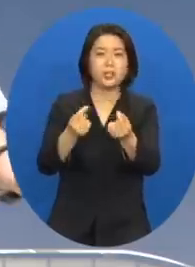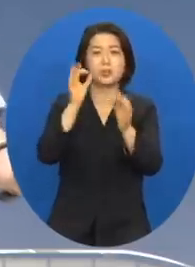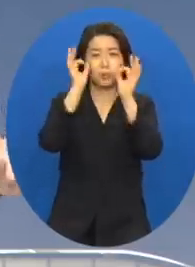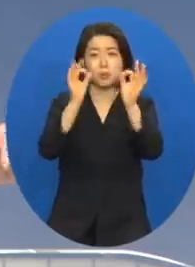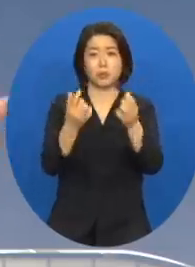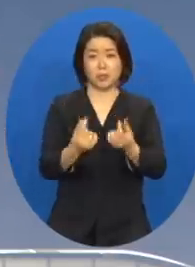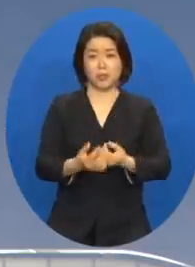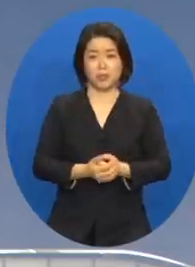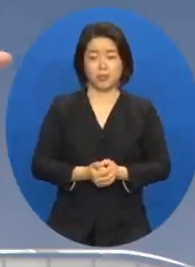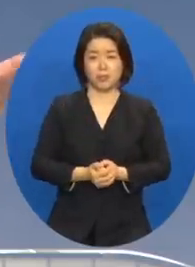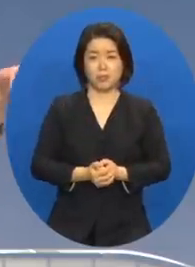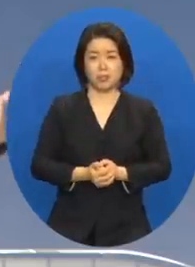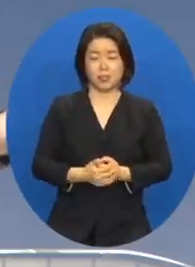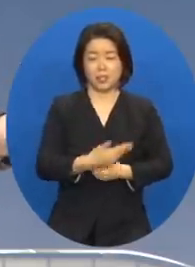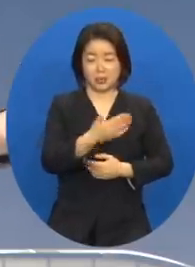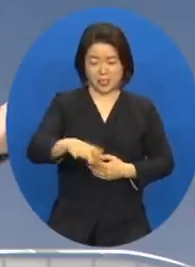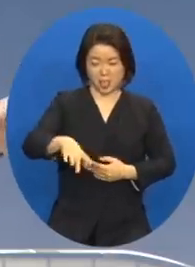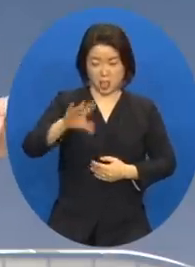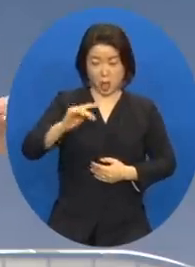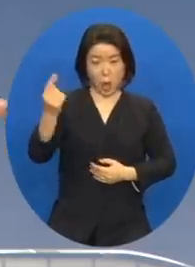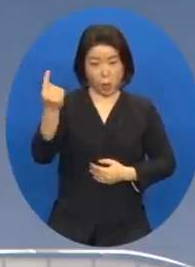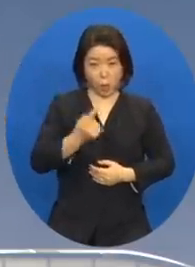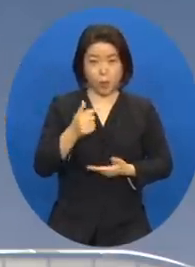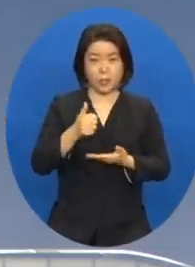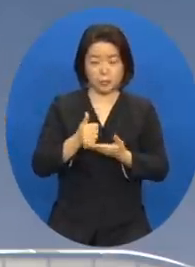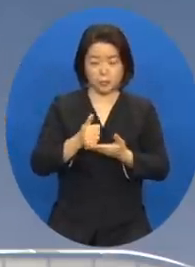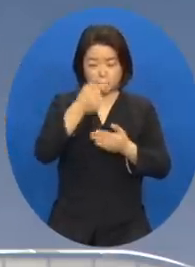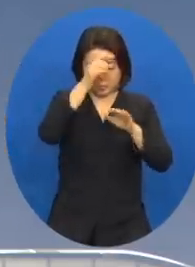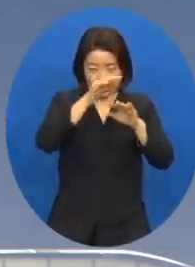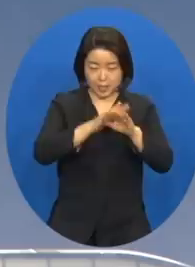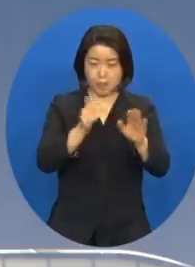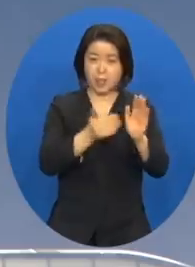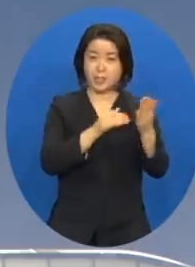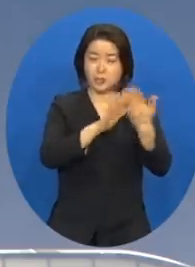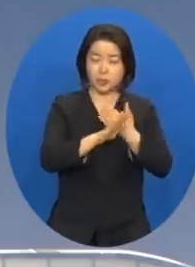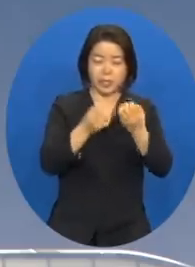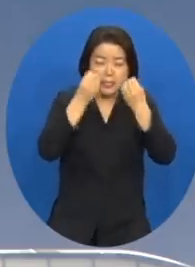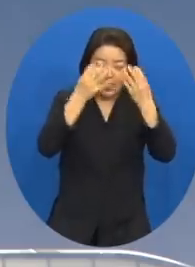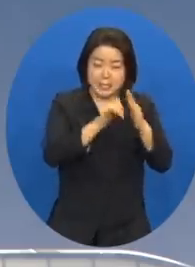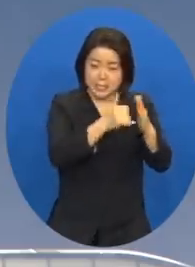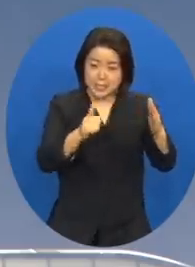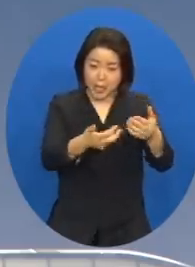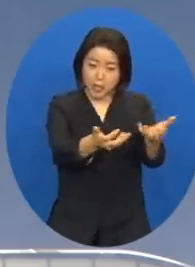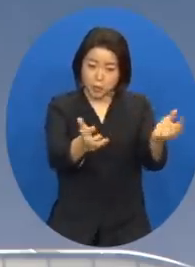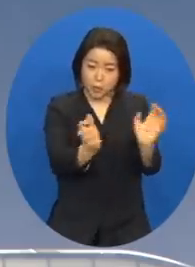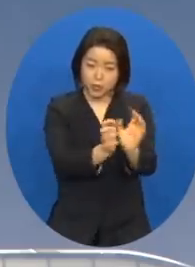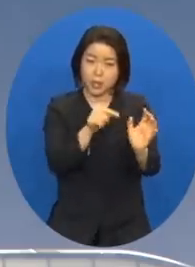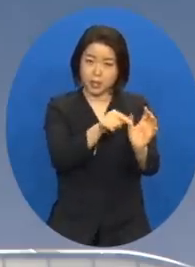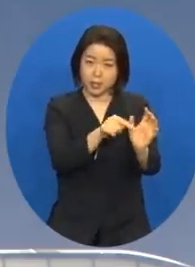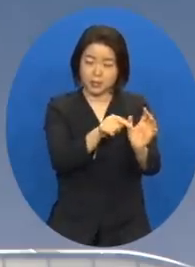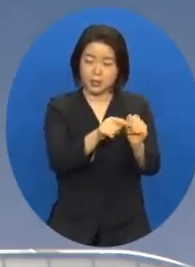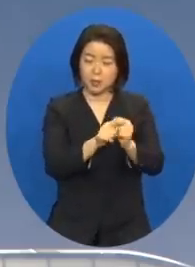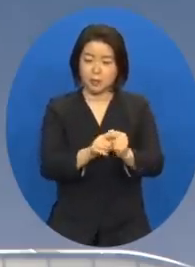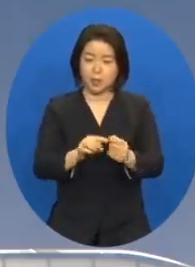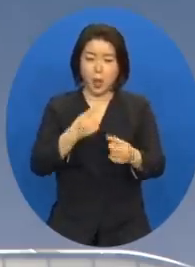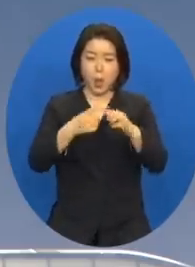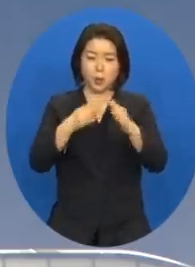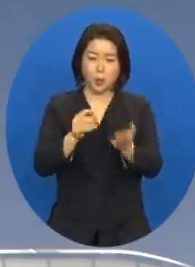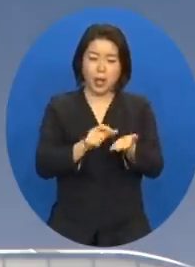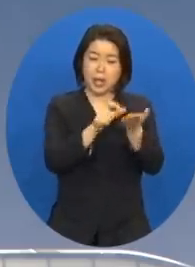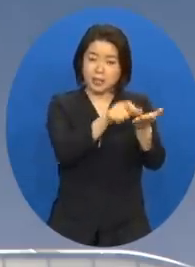여러분 처음 오신 분 오늘 예배 끝나고 새가족부에 가셔서 교회 등록을 안내 받으시게